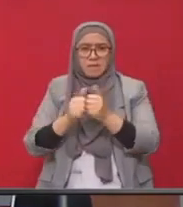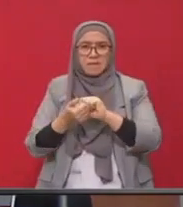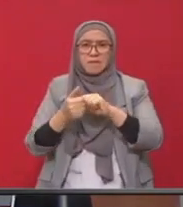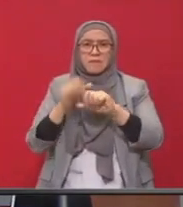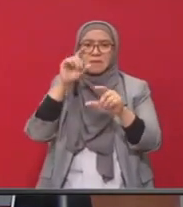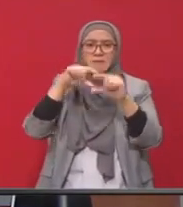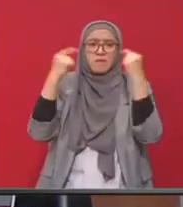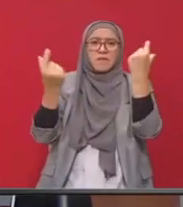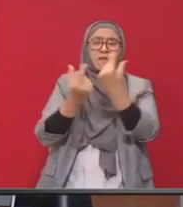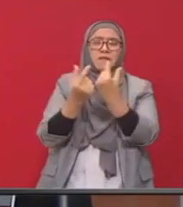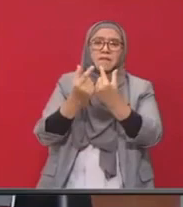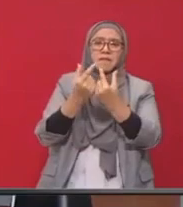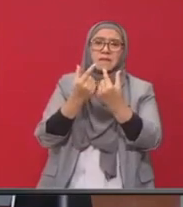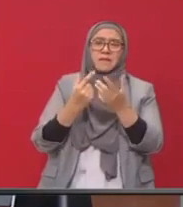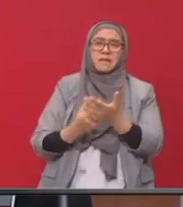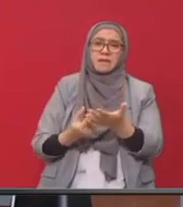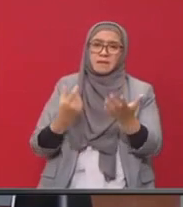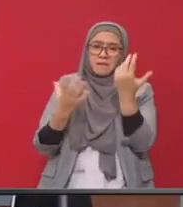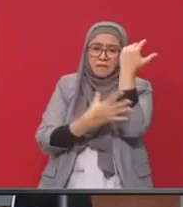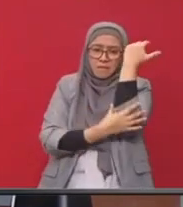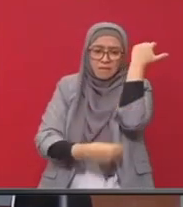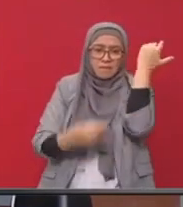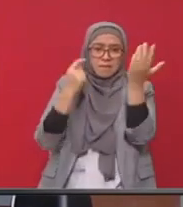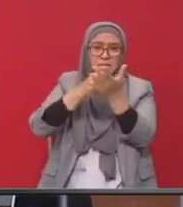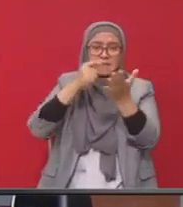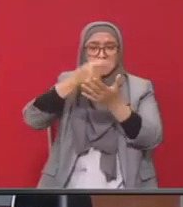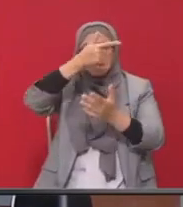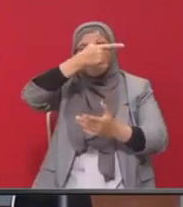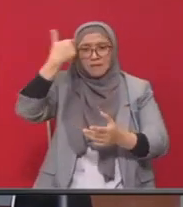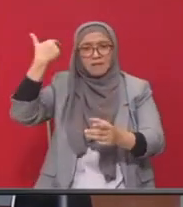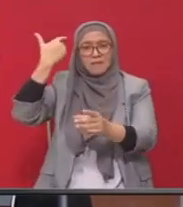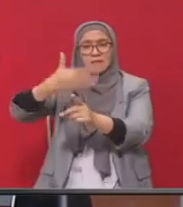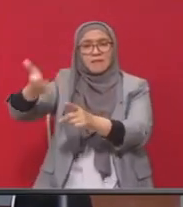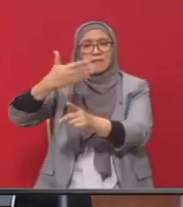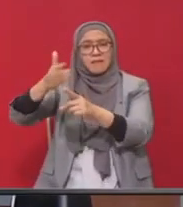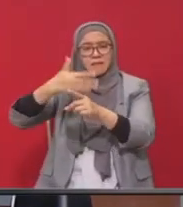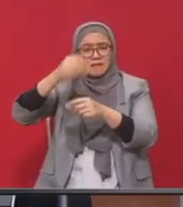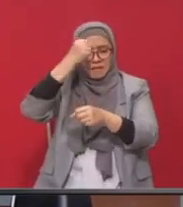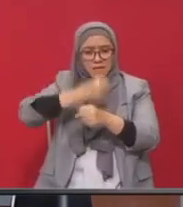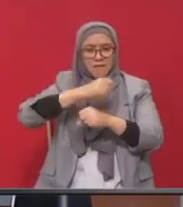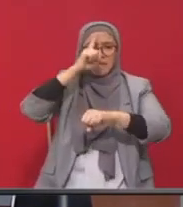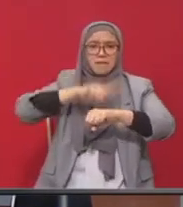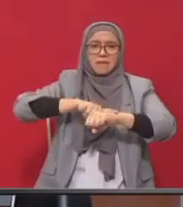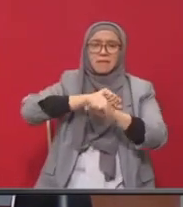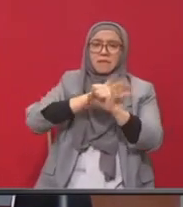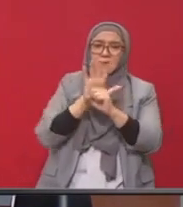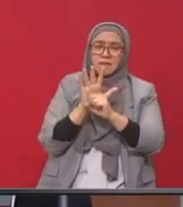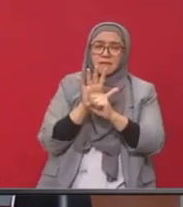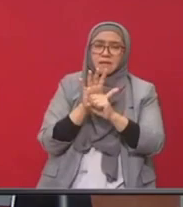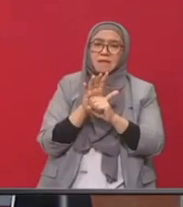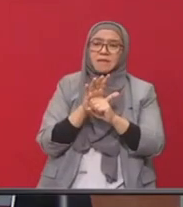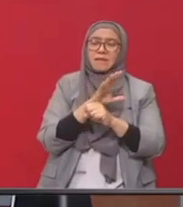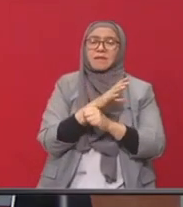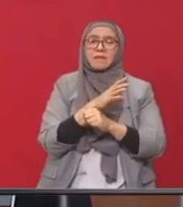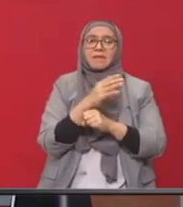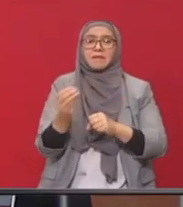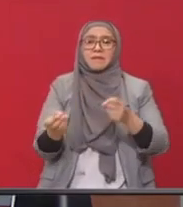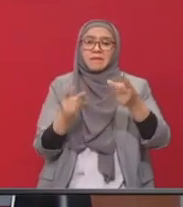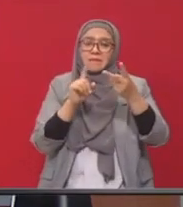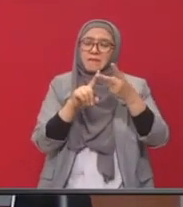tiba-tiba oleh Kernel kepentingan kerja akibat APBD penyamit kopi yang keduanya Apakah